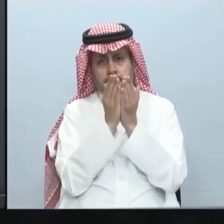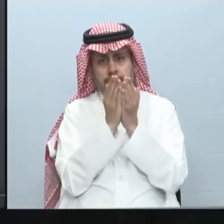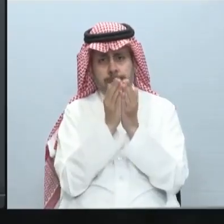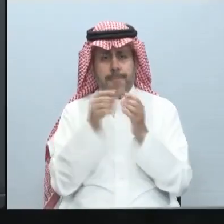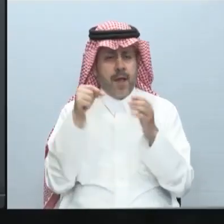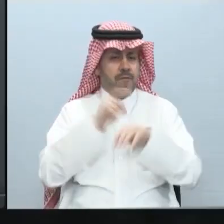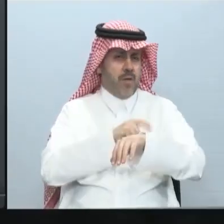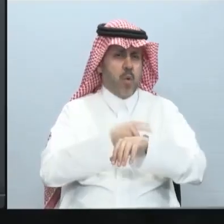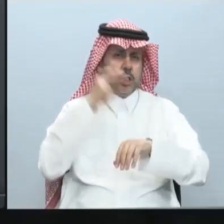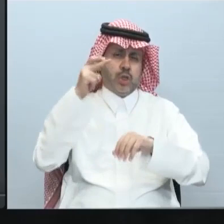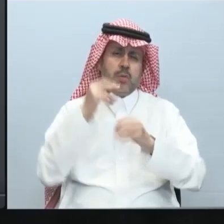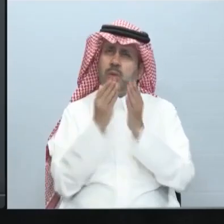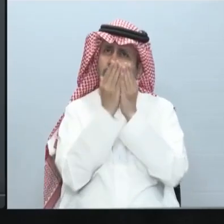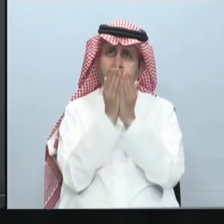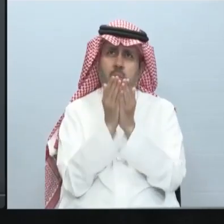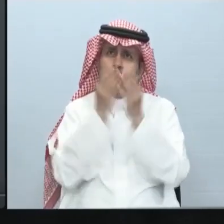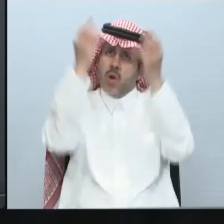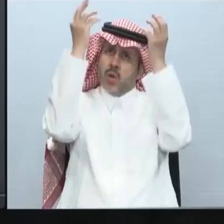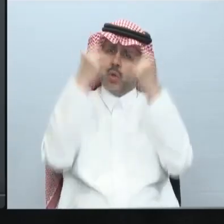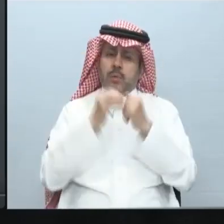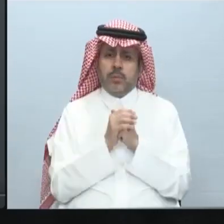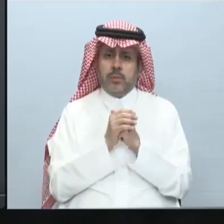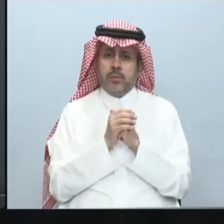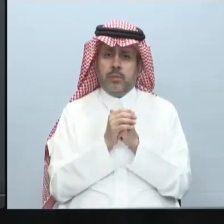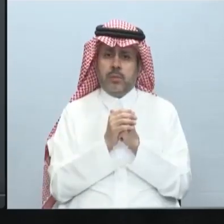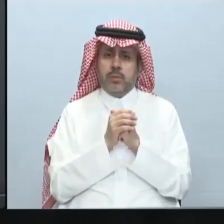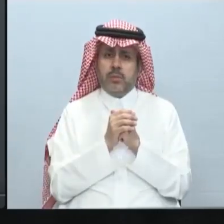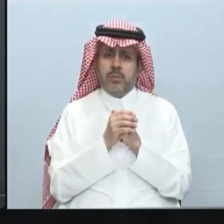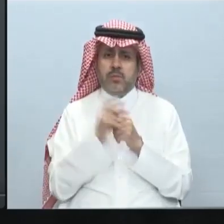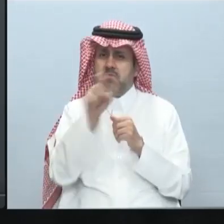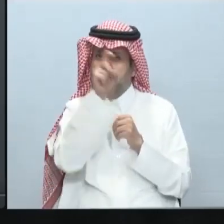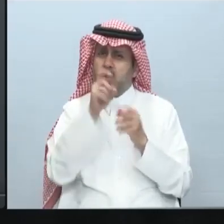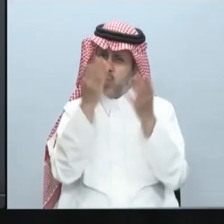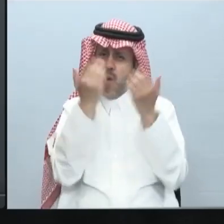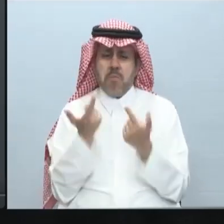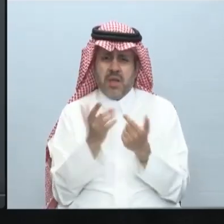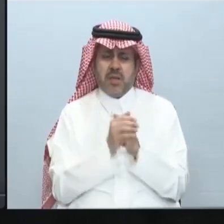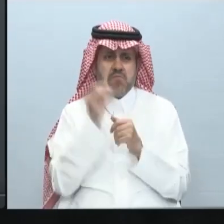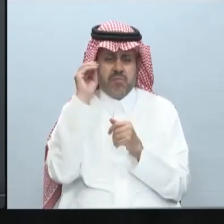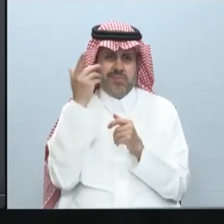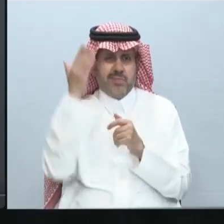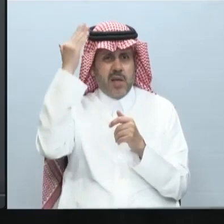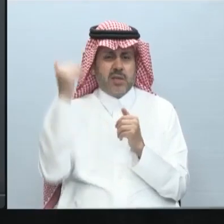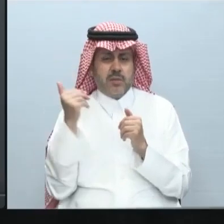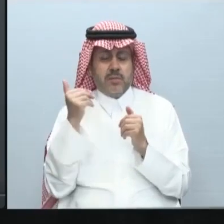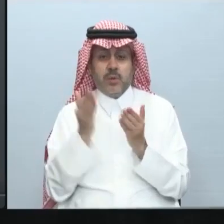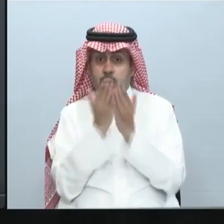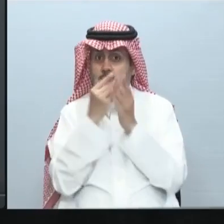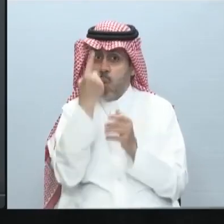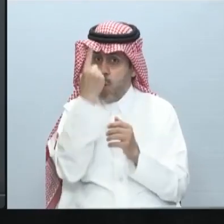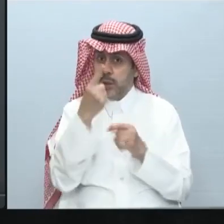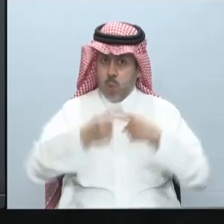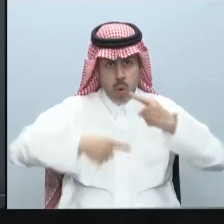اوقات الاجابه يريد ان يرفع يديه ويدعو يقول ما عندي مساله ادعو بها ولو دعوت بدعاء واحد